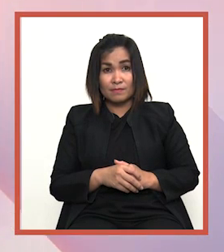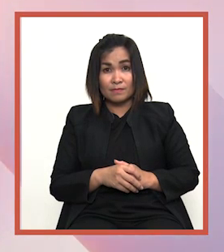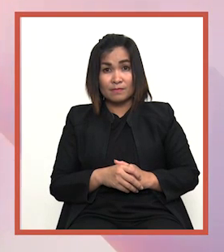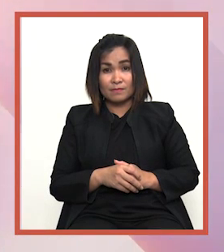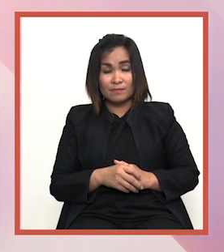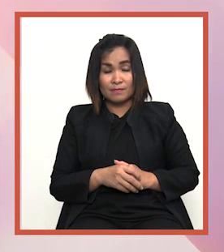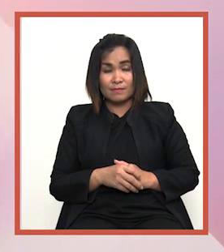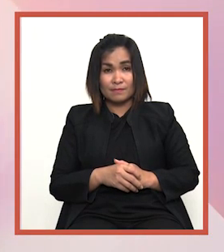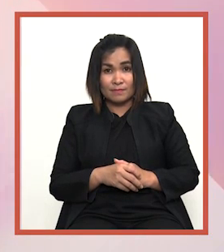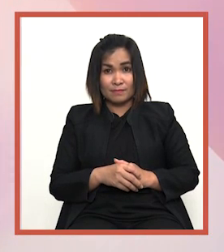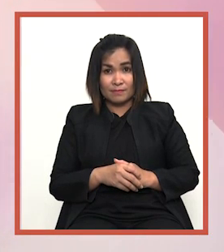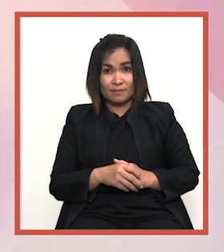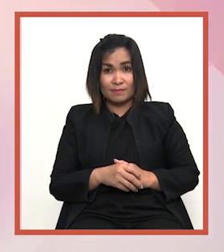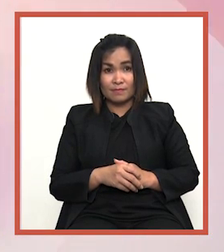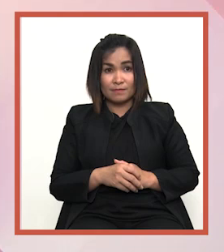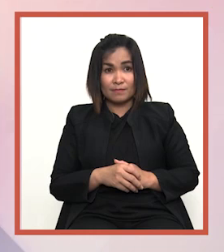า